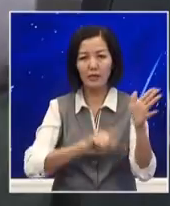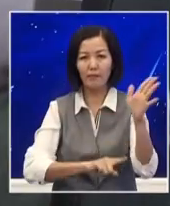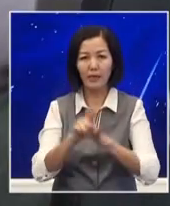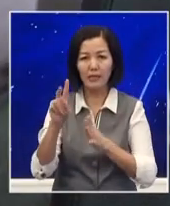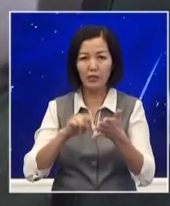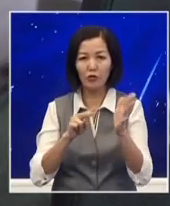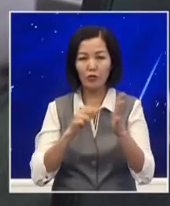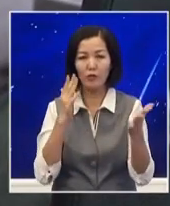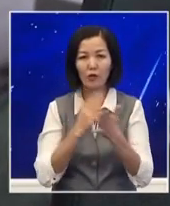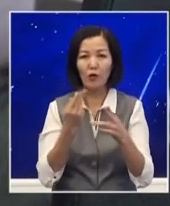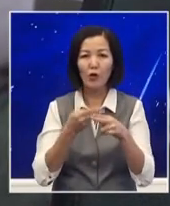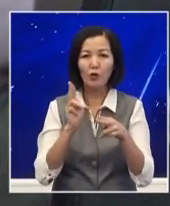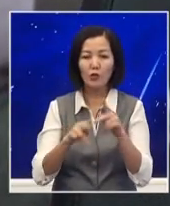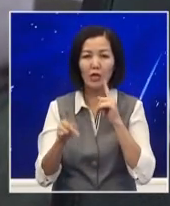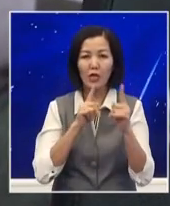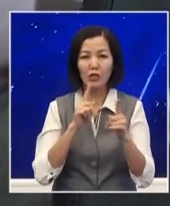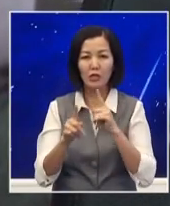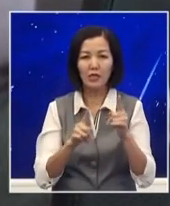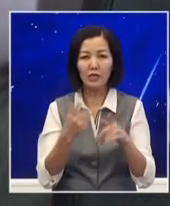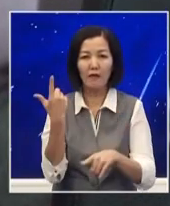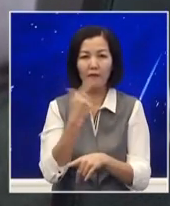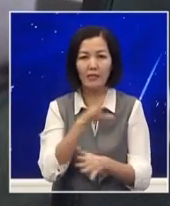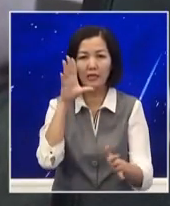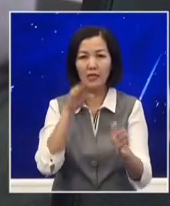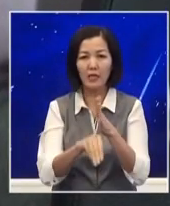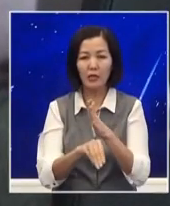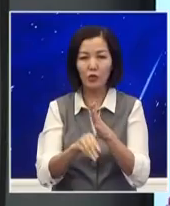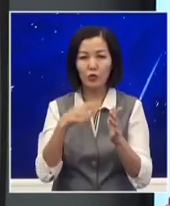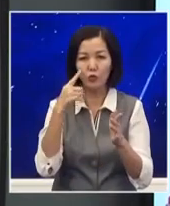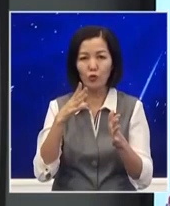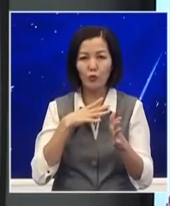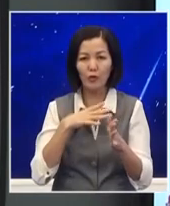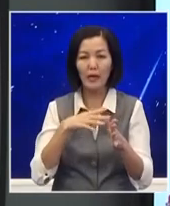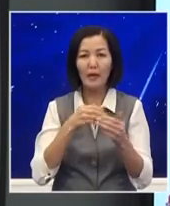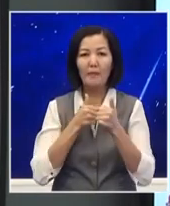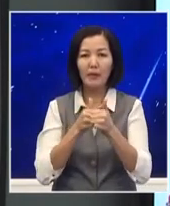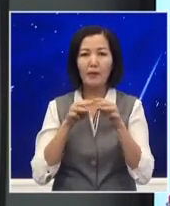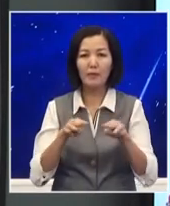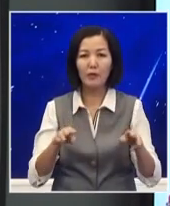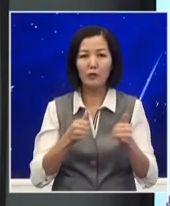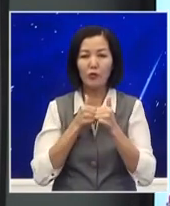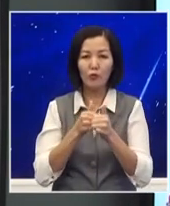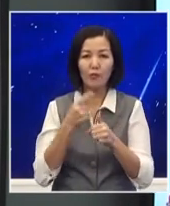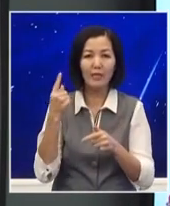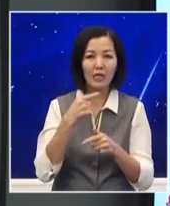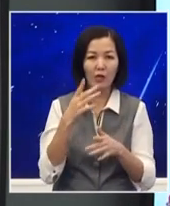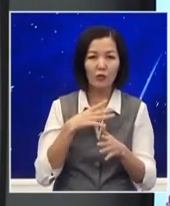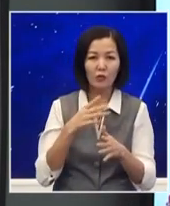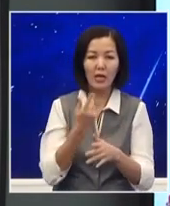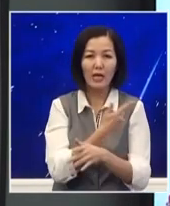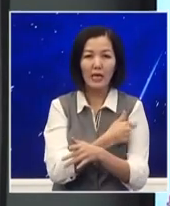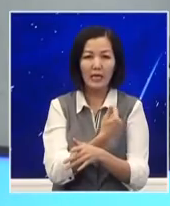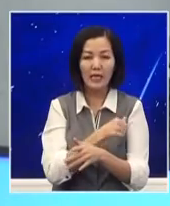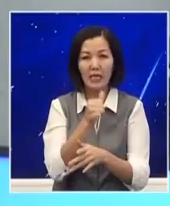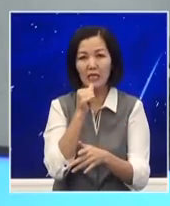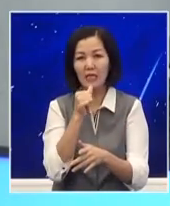басында жоспарланып отыр. Сондай-ақ жиында отандық вакцинаны енгізу жайы да сөз болды. Премьер-министрінің орынбасарының айтуынша, ол